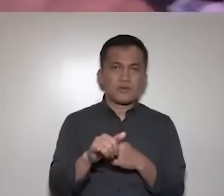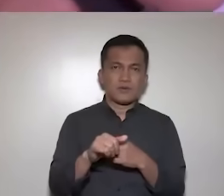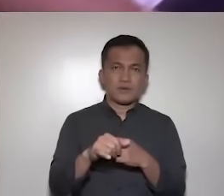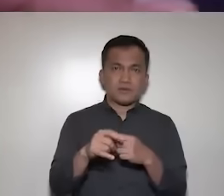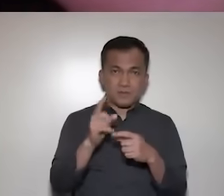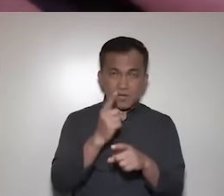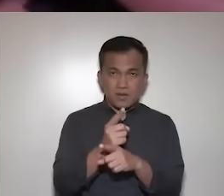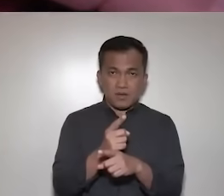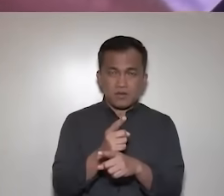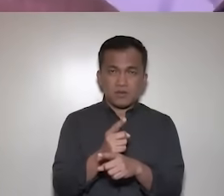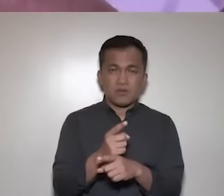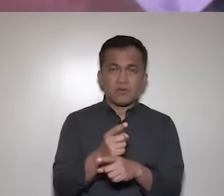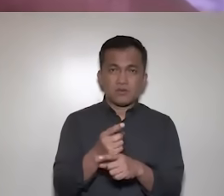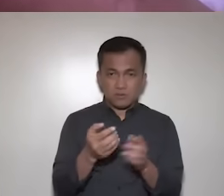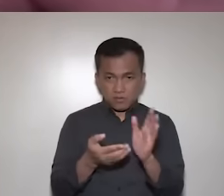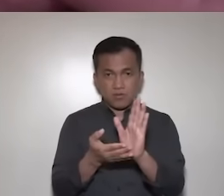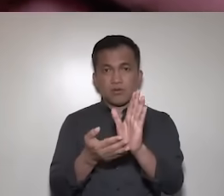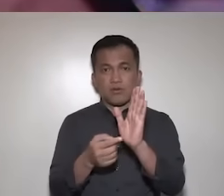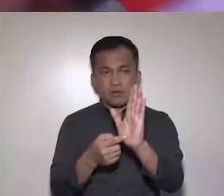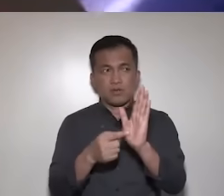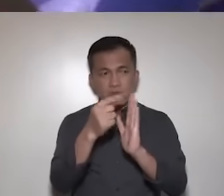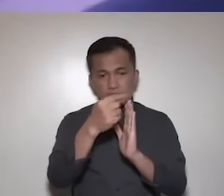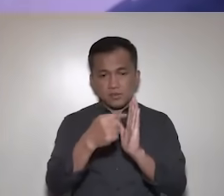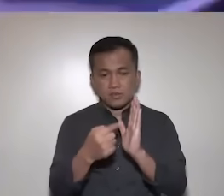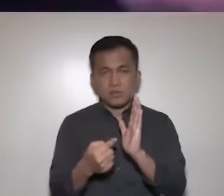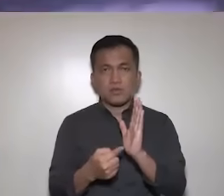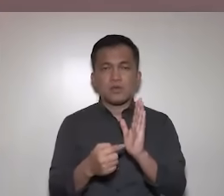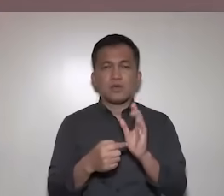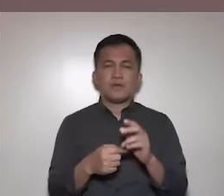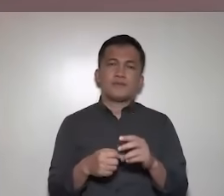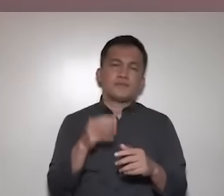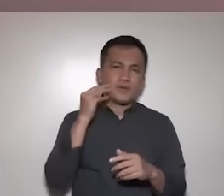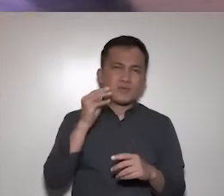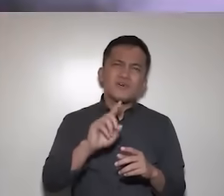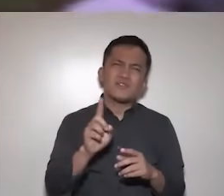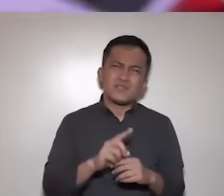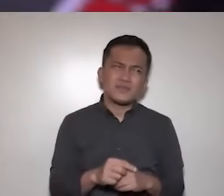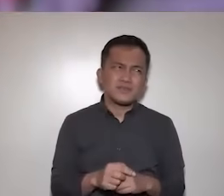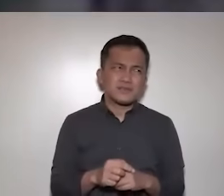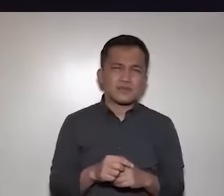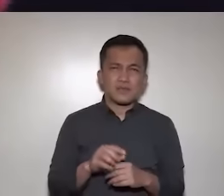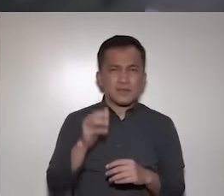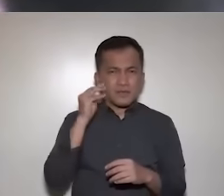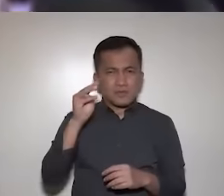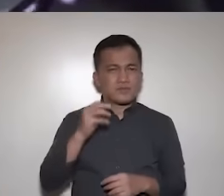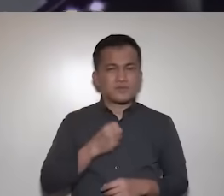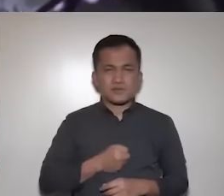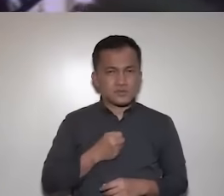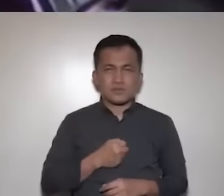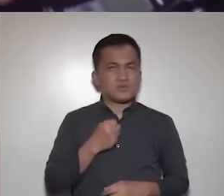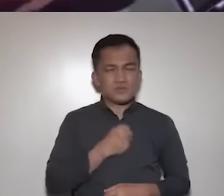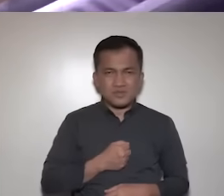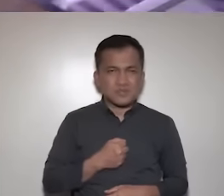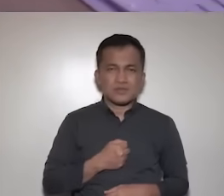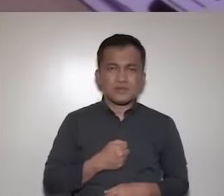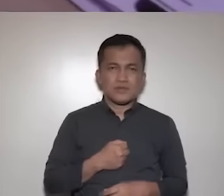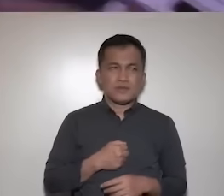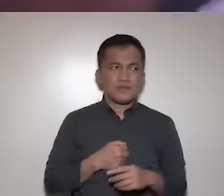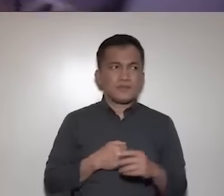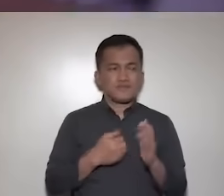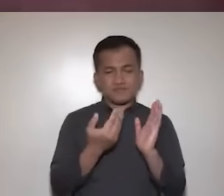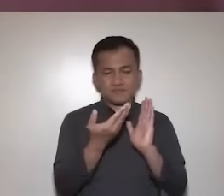di ba? Oh. Ano yan, ma'am? Ma'am, sorry ha, sorry, I'm so sorry.